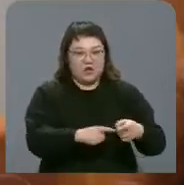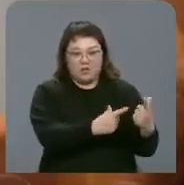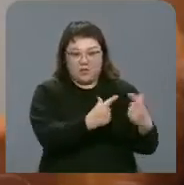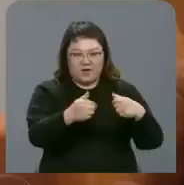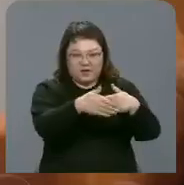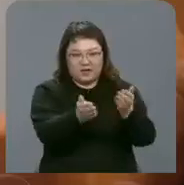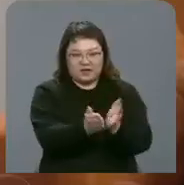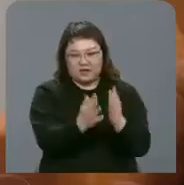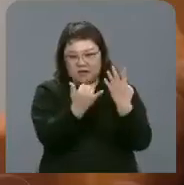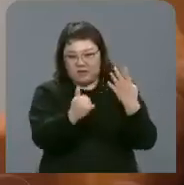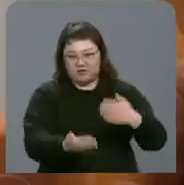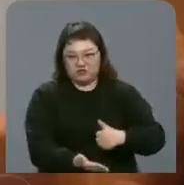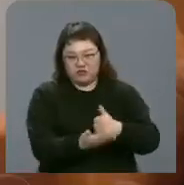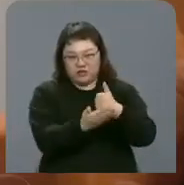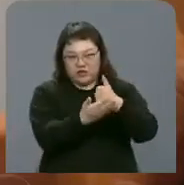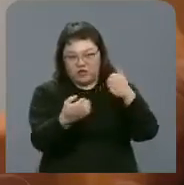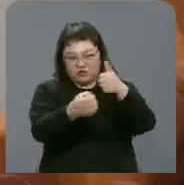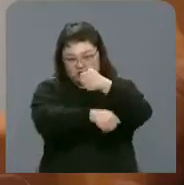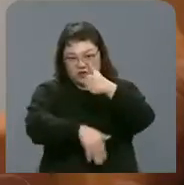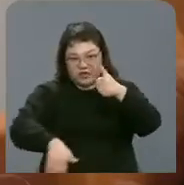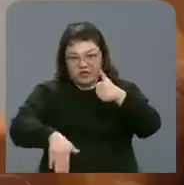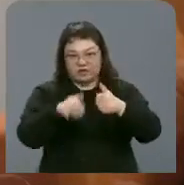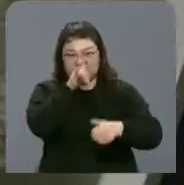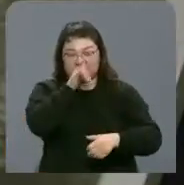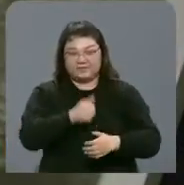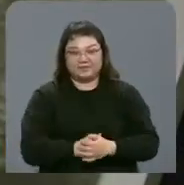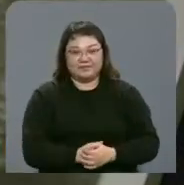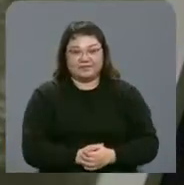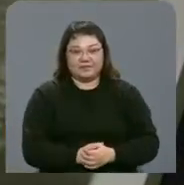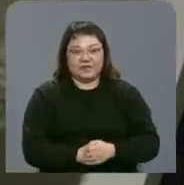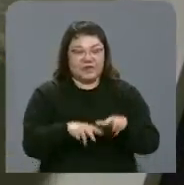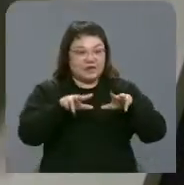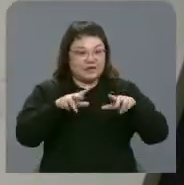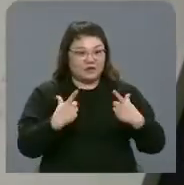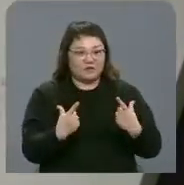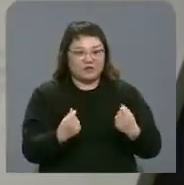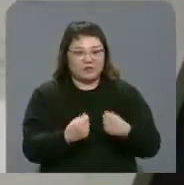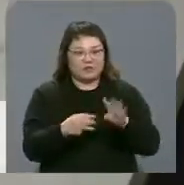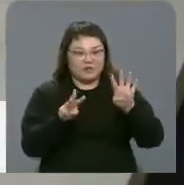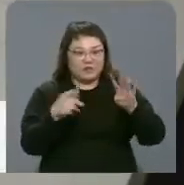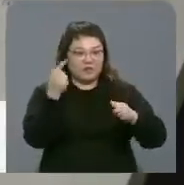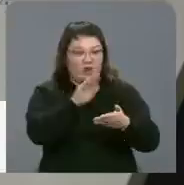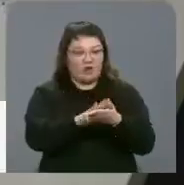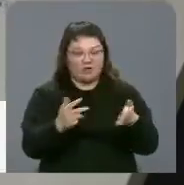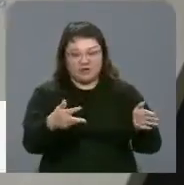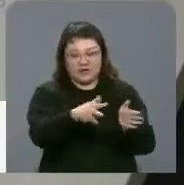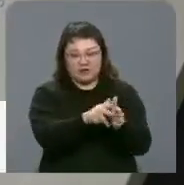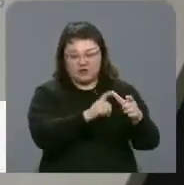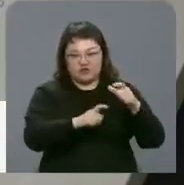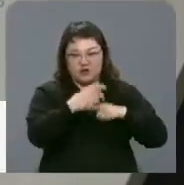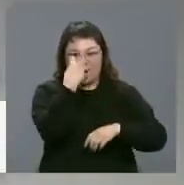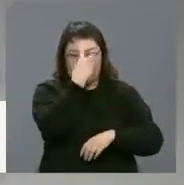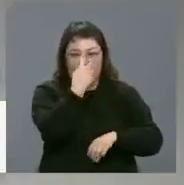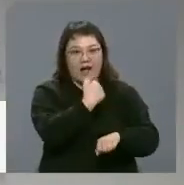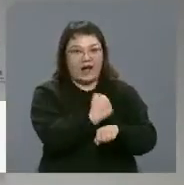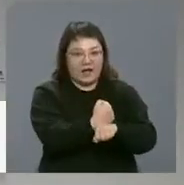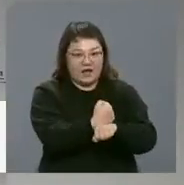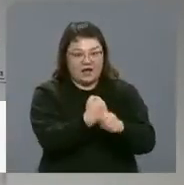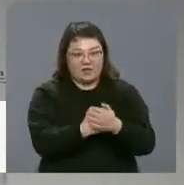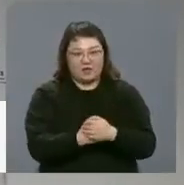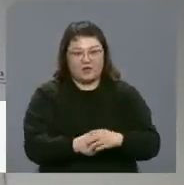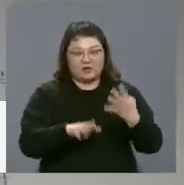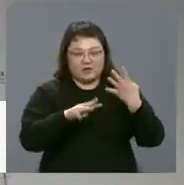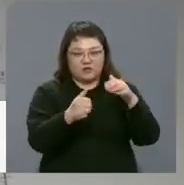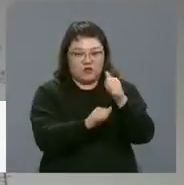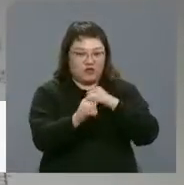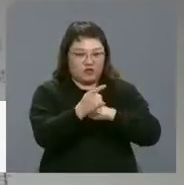포함되며 위원회 안에 분과위원회를 두기로 했습니다. 지금처럼 4.3 평화재단에서 추가 진상조사를 하되 4.3